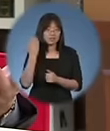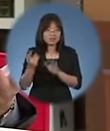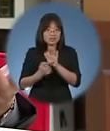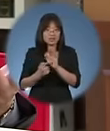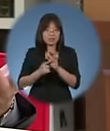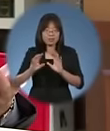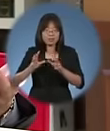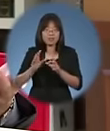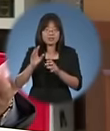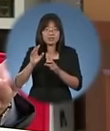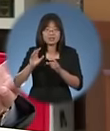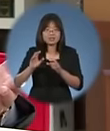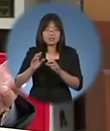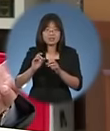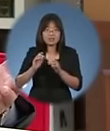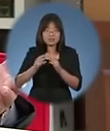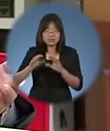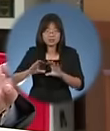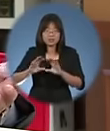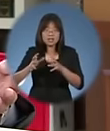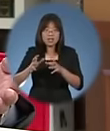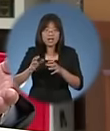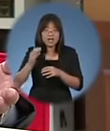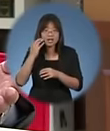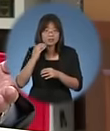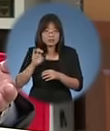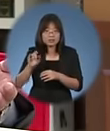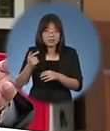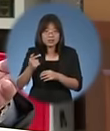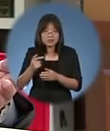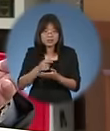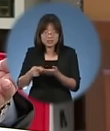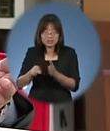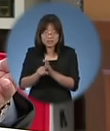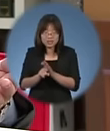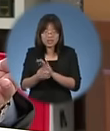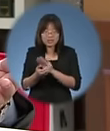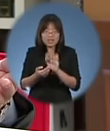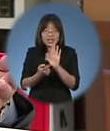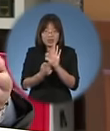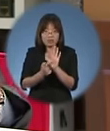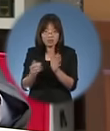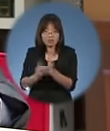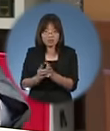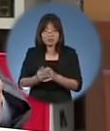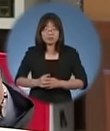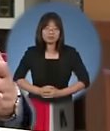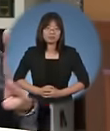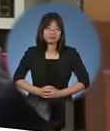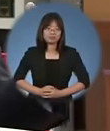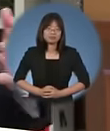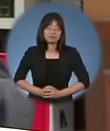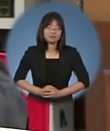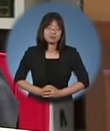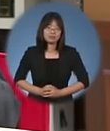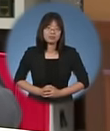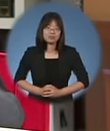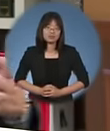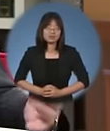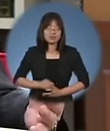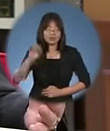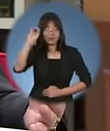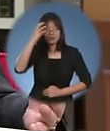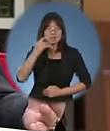먼 나라 이웃 나라는요. 한국 편을 쓰기 위한 예고편이었어요. 그래요? 그 정도입니까? 아니 왜